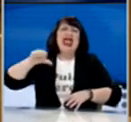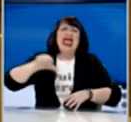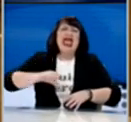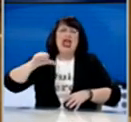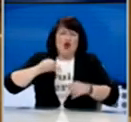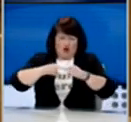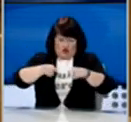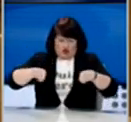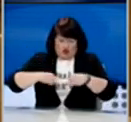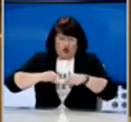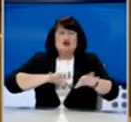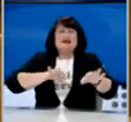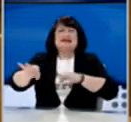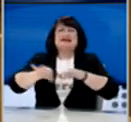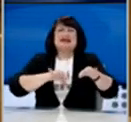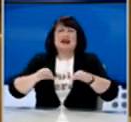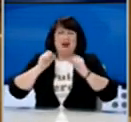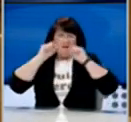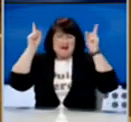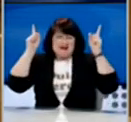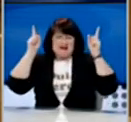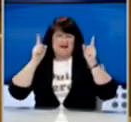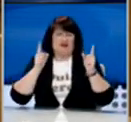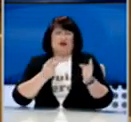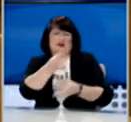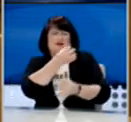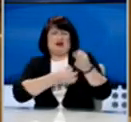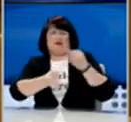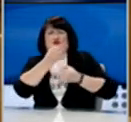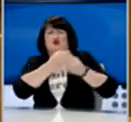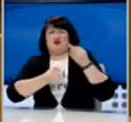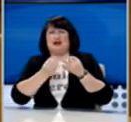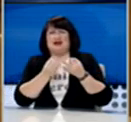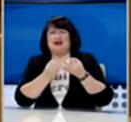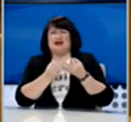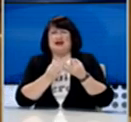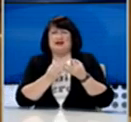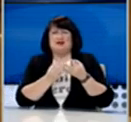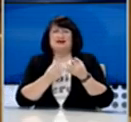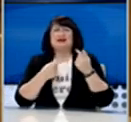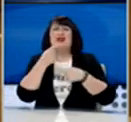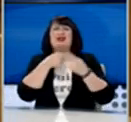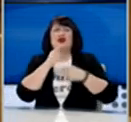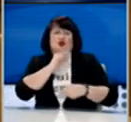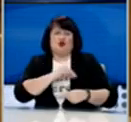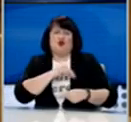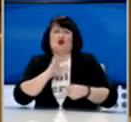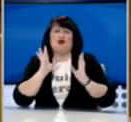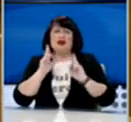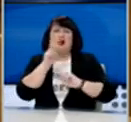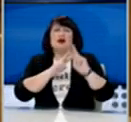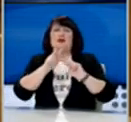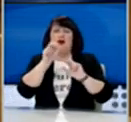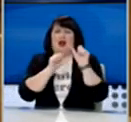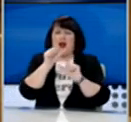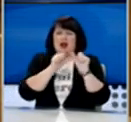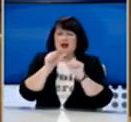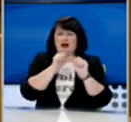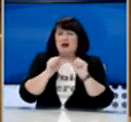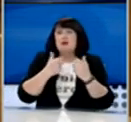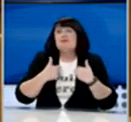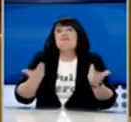ασύλληπτα τα οποία είπατε δεν τα χουμε ξαναδεί η επωφελήθηκε τηνν κυβέρνηση δικαιολογία της κλιματικής αλλαγής υιοθετήθηκε